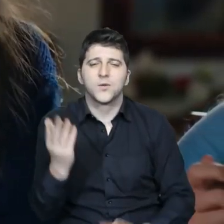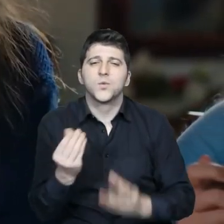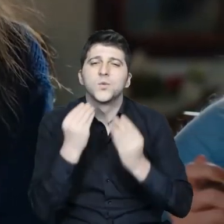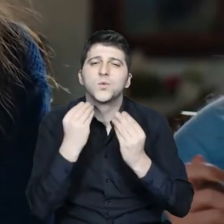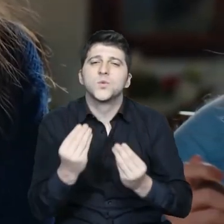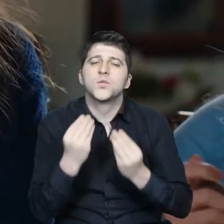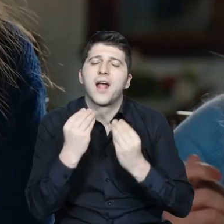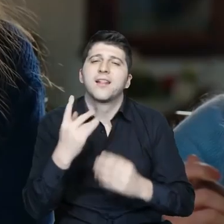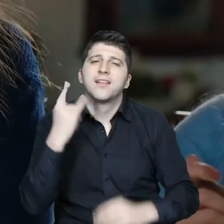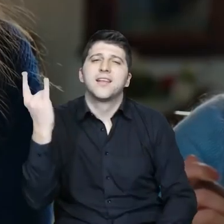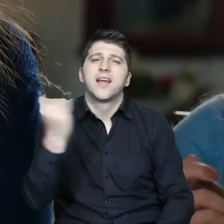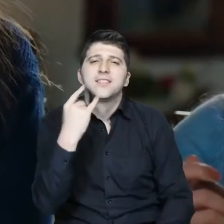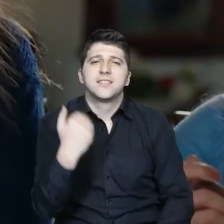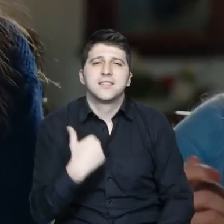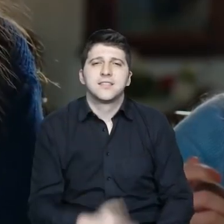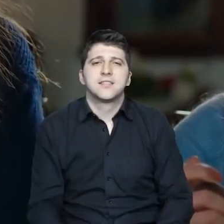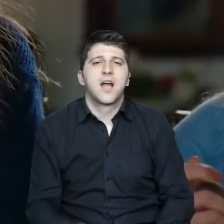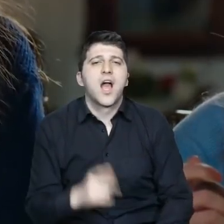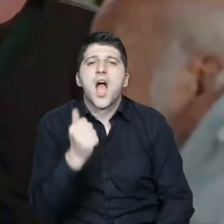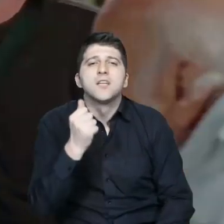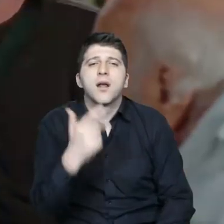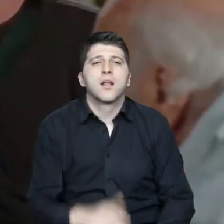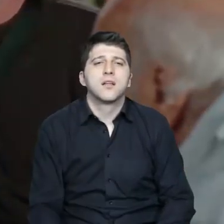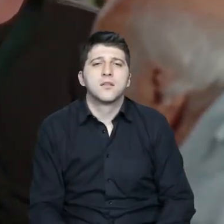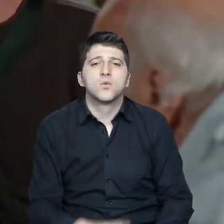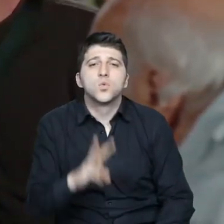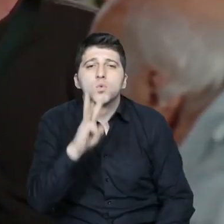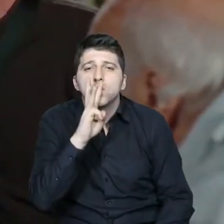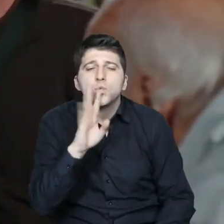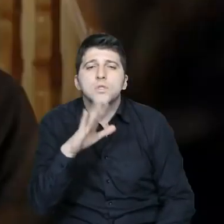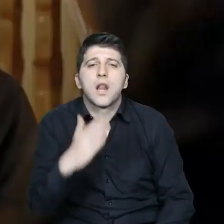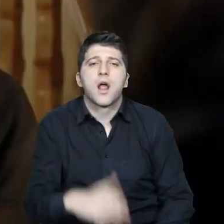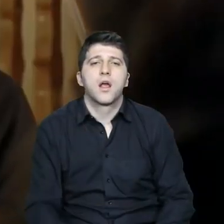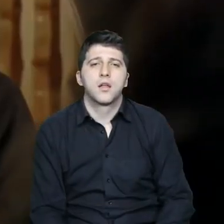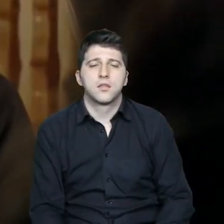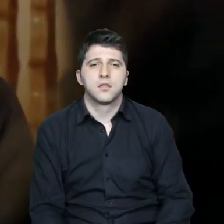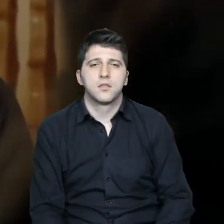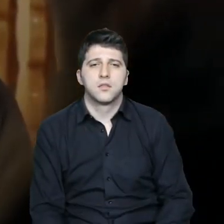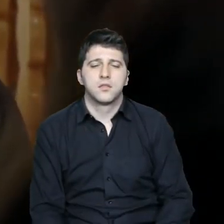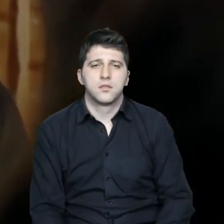güzel geçmişti. Ne kadarmış? 300 lira.